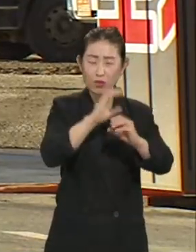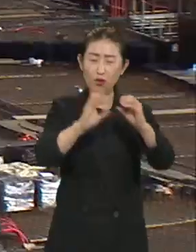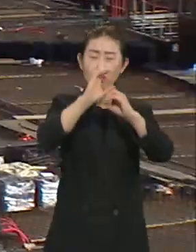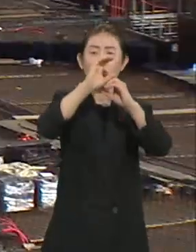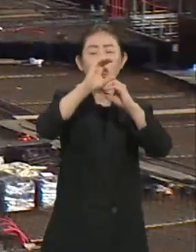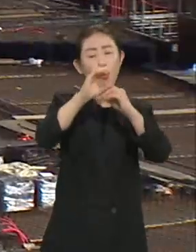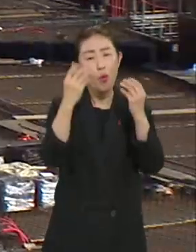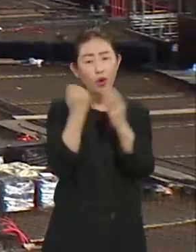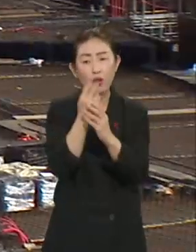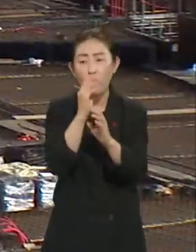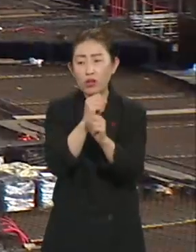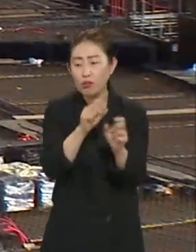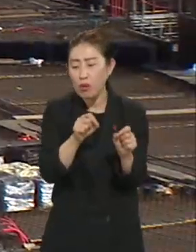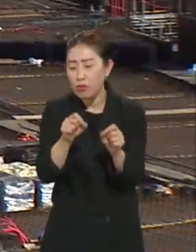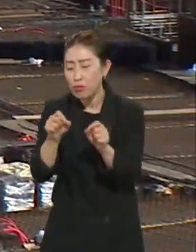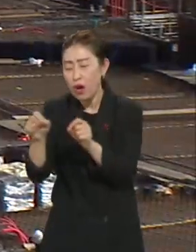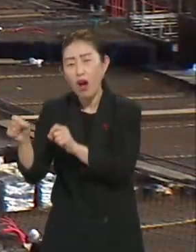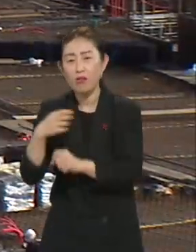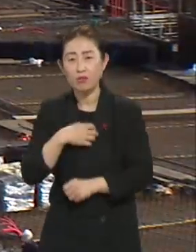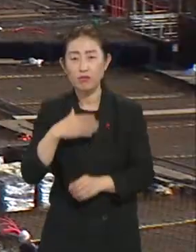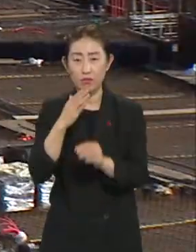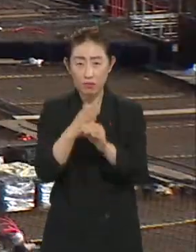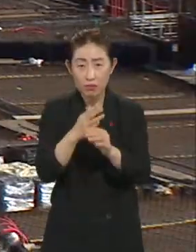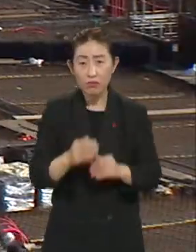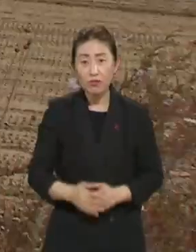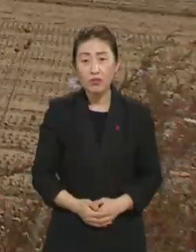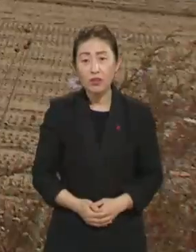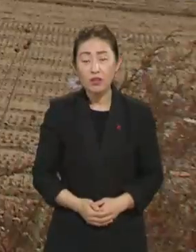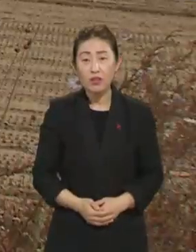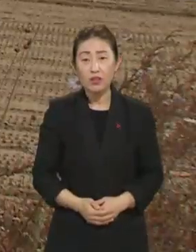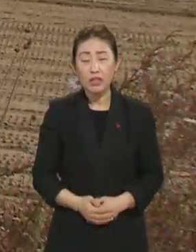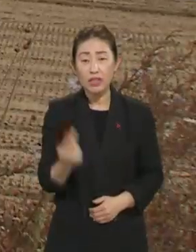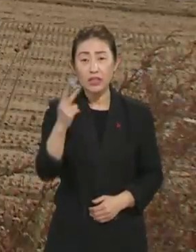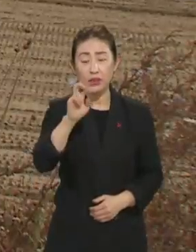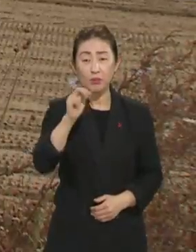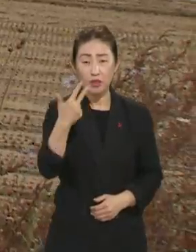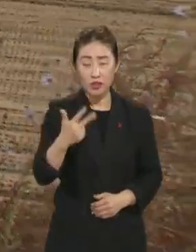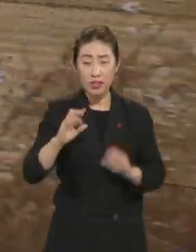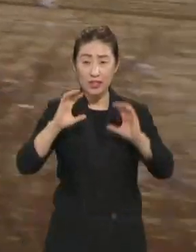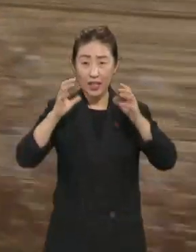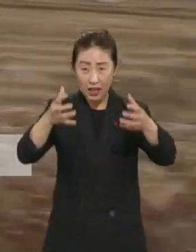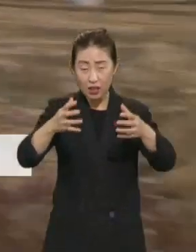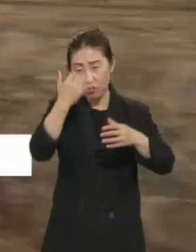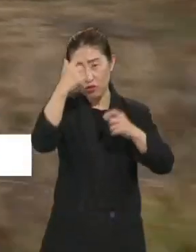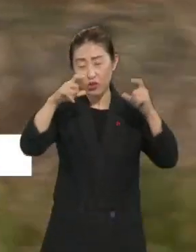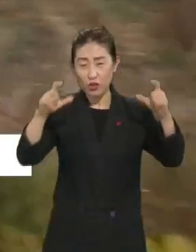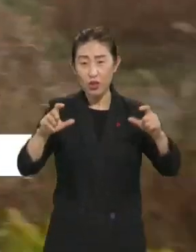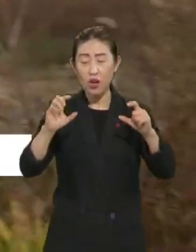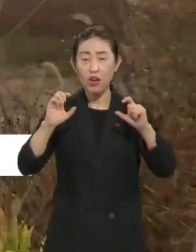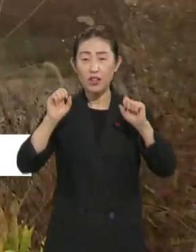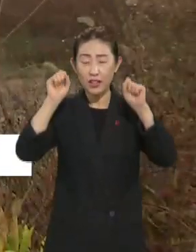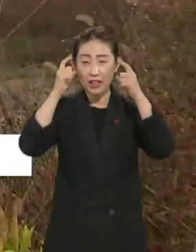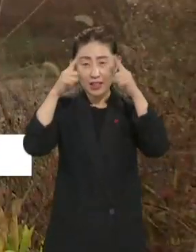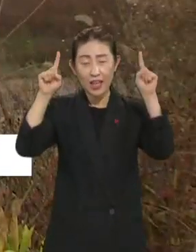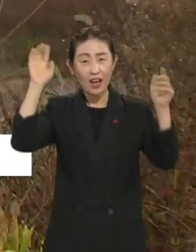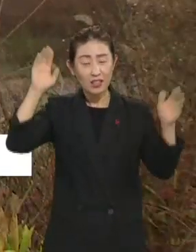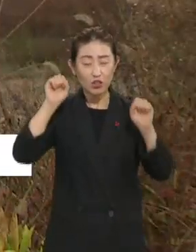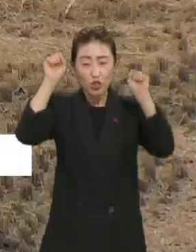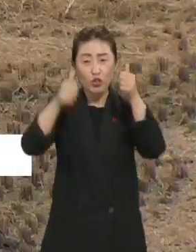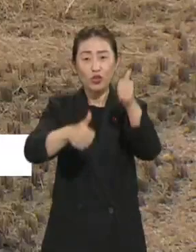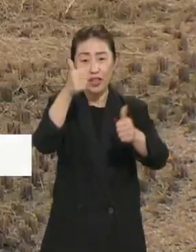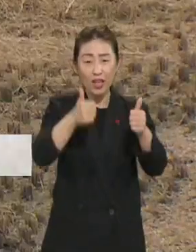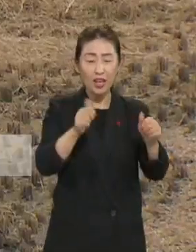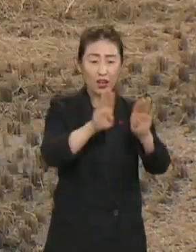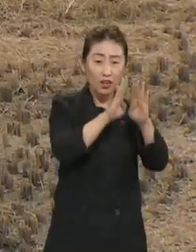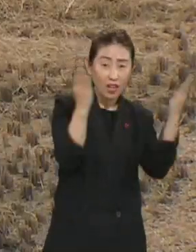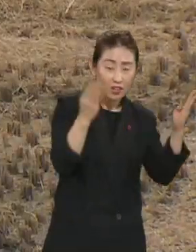함께 완공 시기도 미뤄질 수 있다는 우려가 제기됐고 2027년 충청권 하계세계 대학 경기대회의